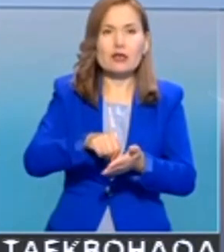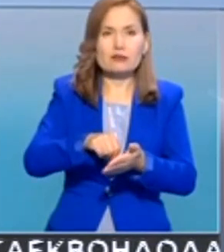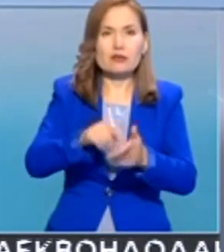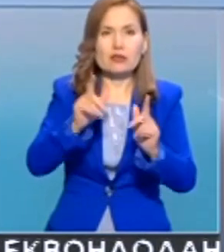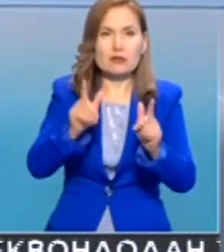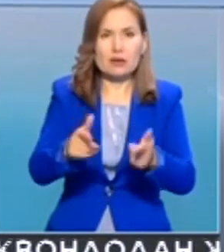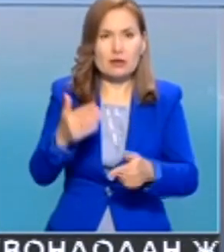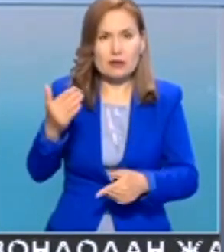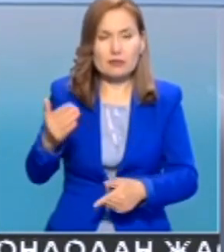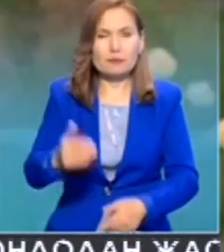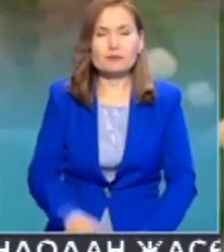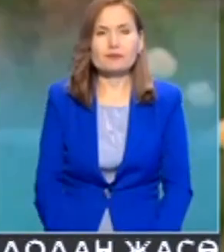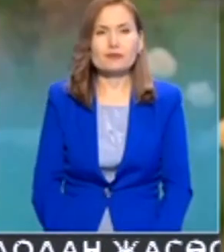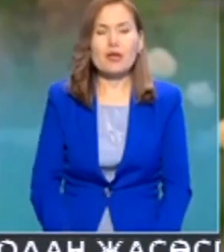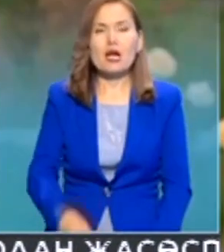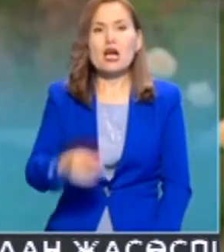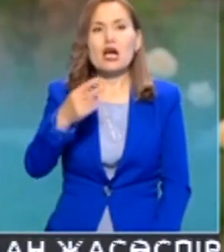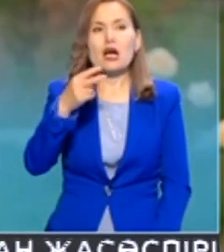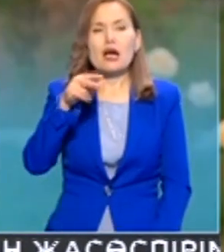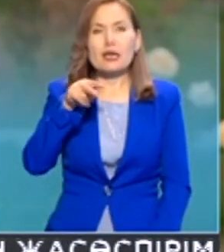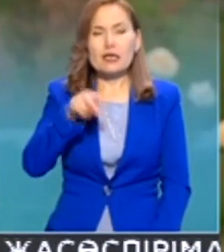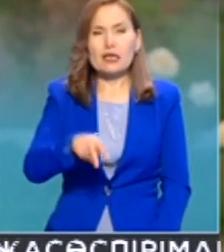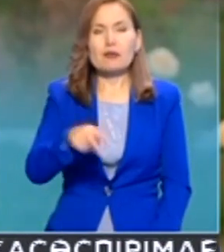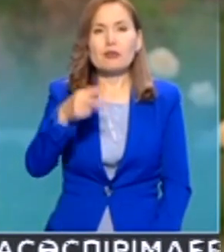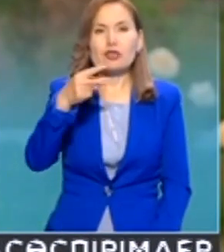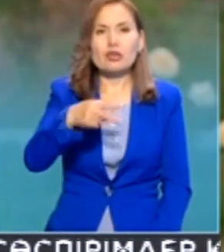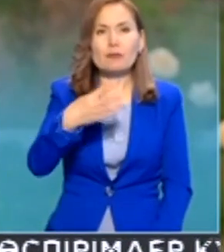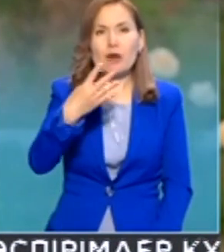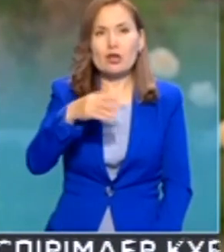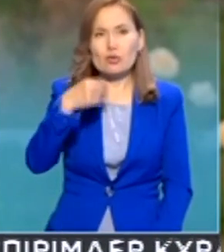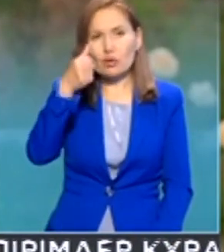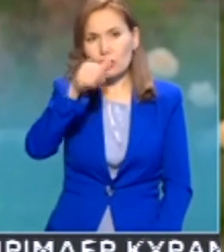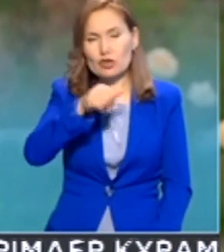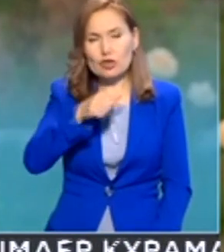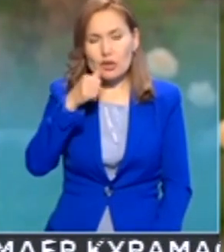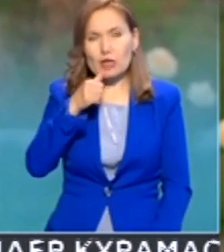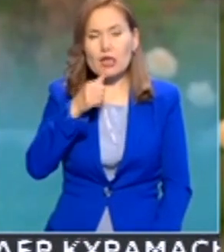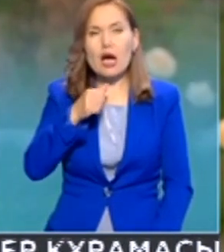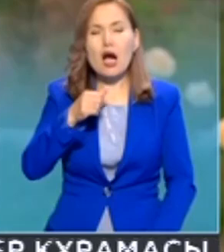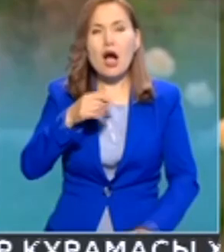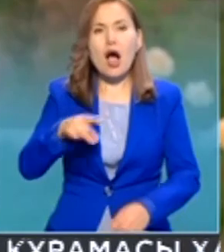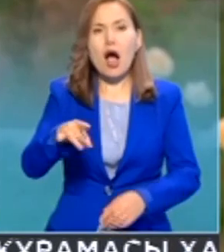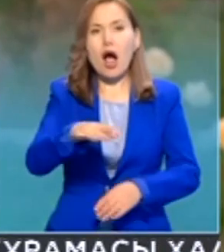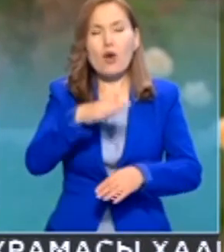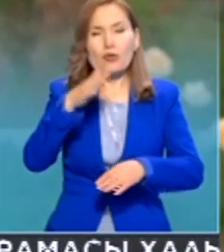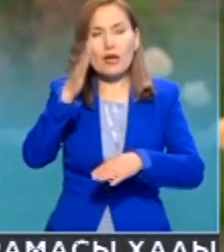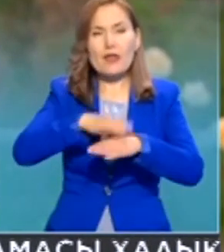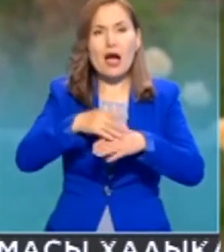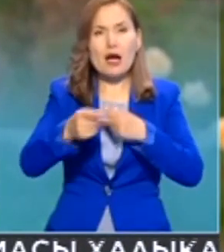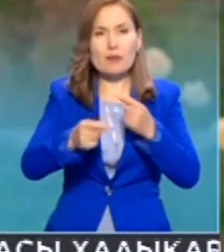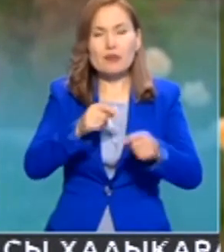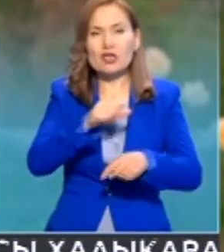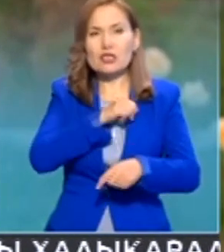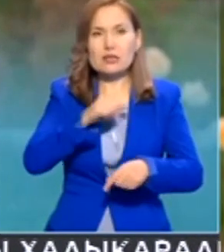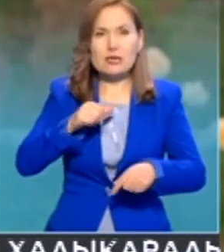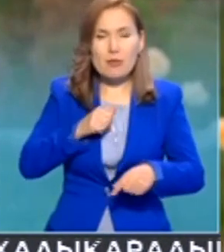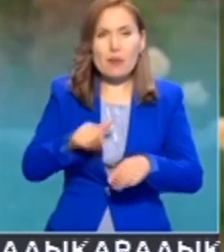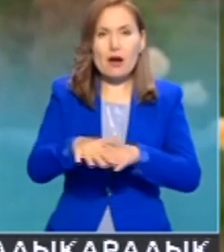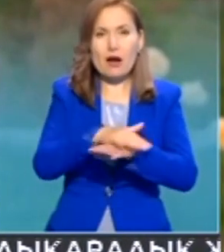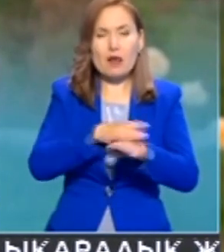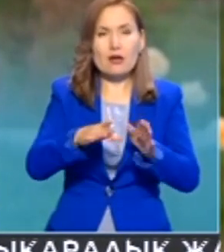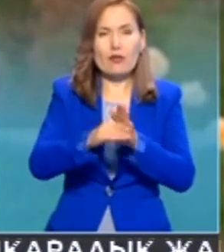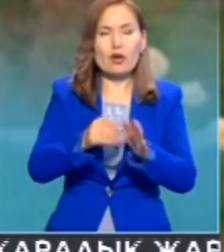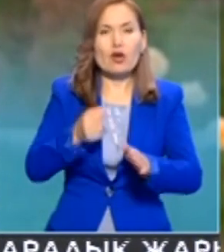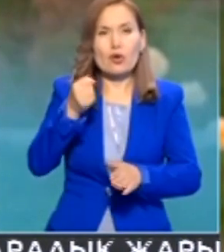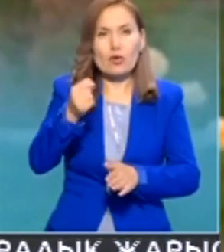жатыр. 24 жылы бұйырса аудан әкімдерін пилоттық түрде халық өзі сайлайтын болса, осының барлығы жақсы